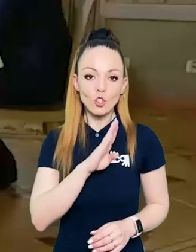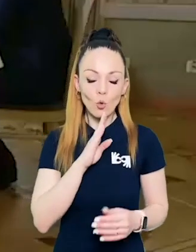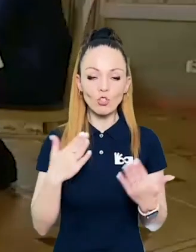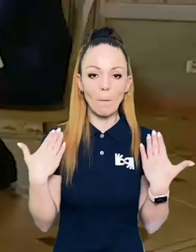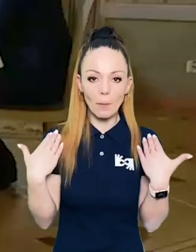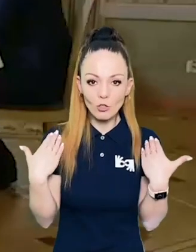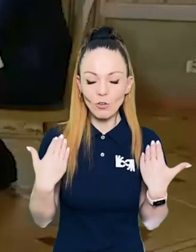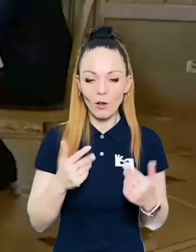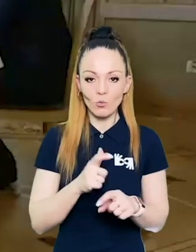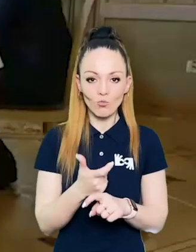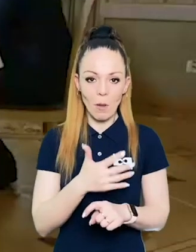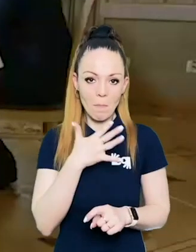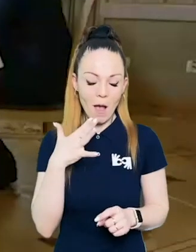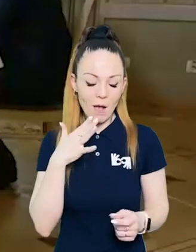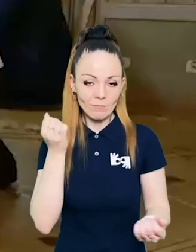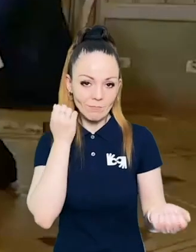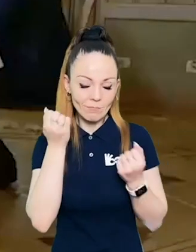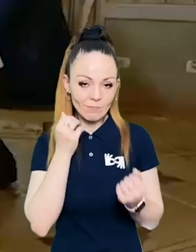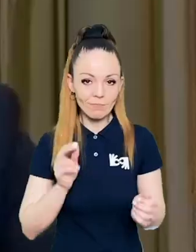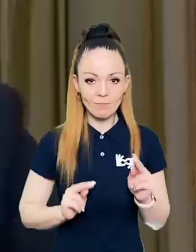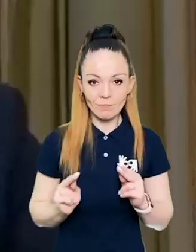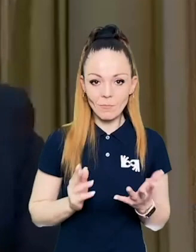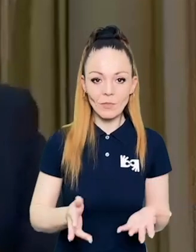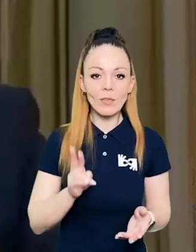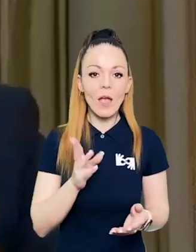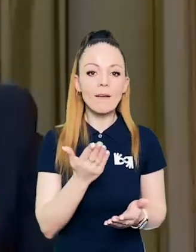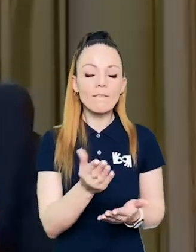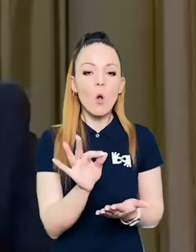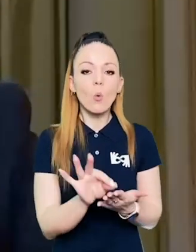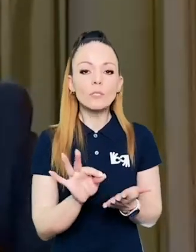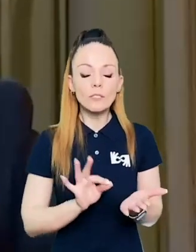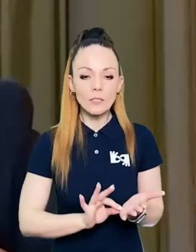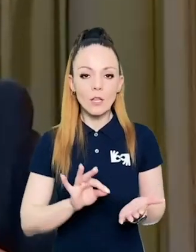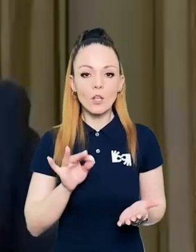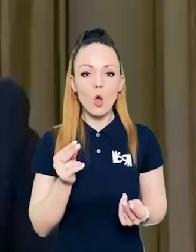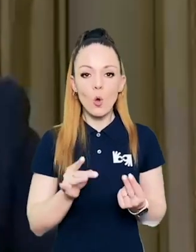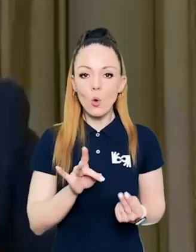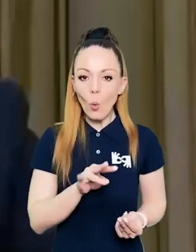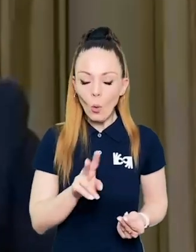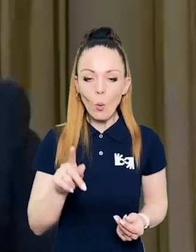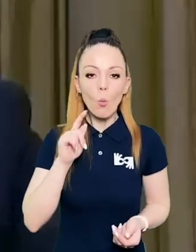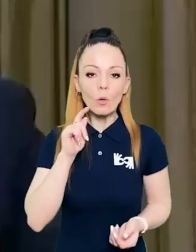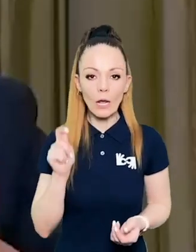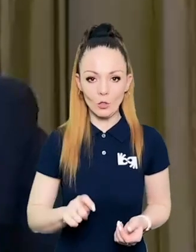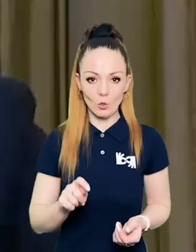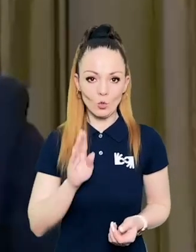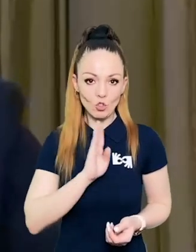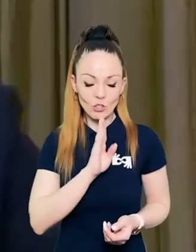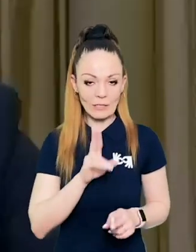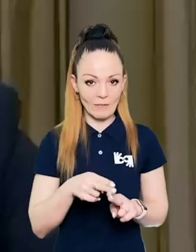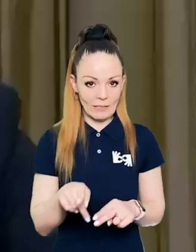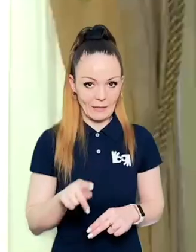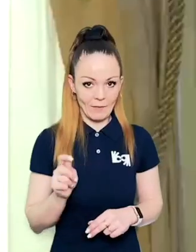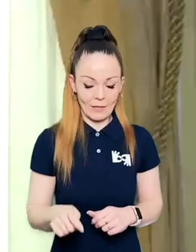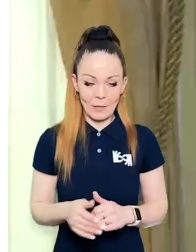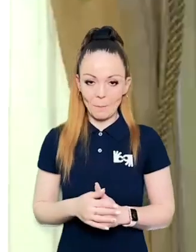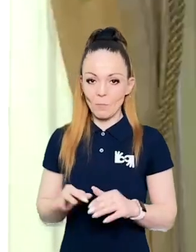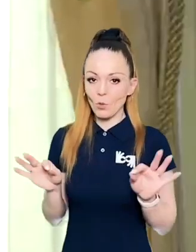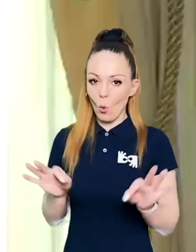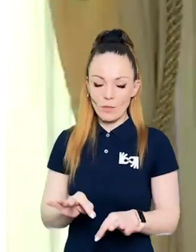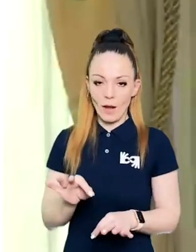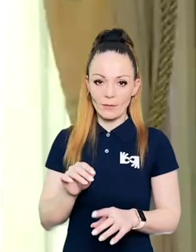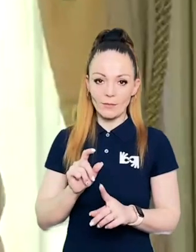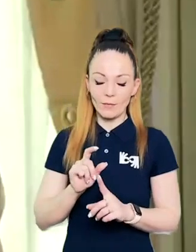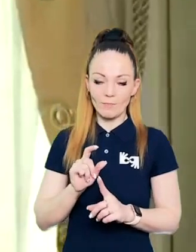наших жіночих плечах виноситься дуже багато турбот. Як би ви оцінили роль української жінки в цій війні? Ну,